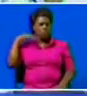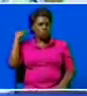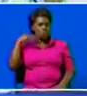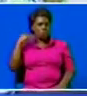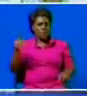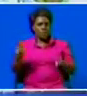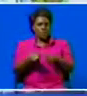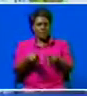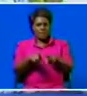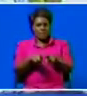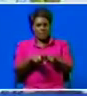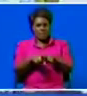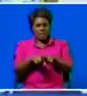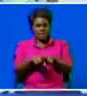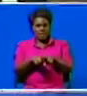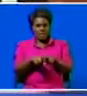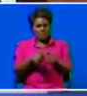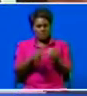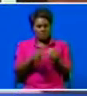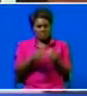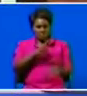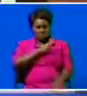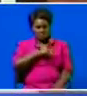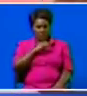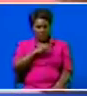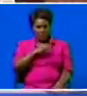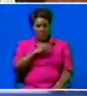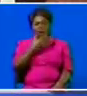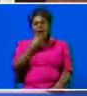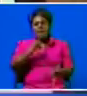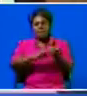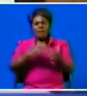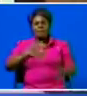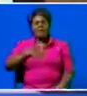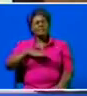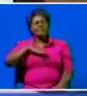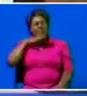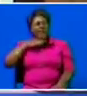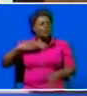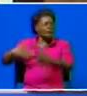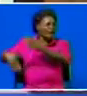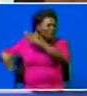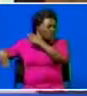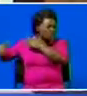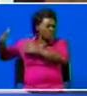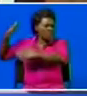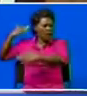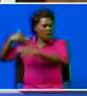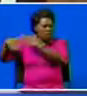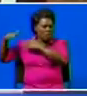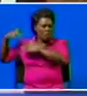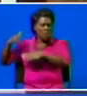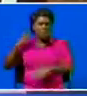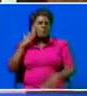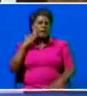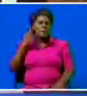Hata wajane hawakuonewa huruma. Na yangu alikufa kitambo. Hata mama